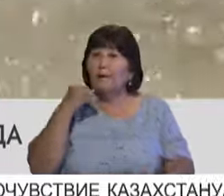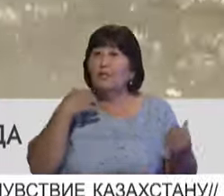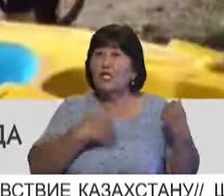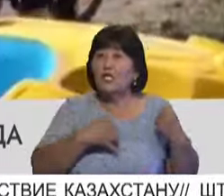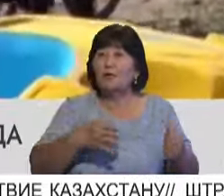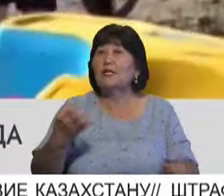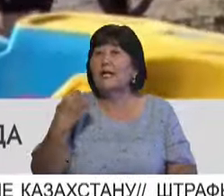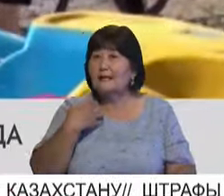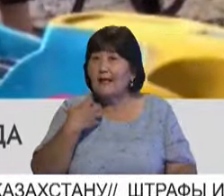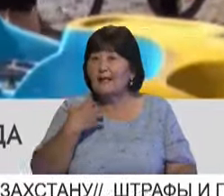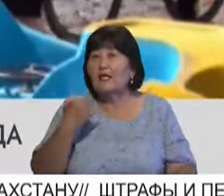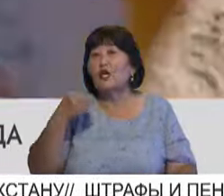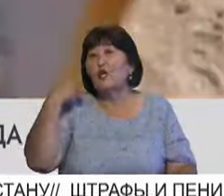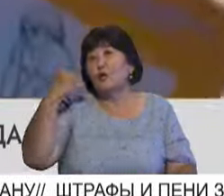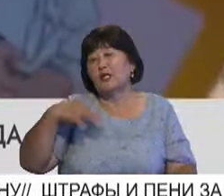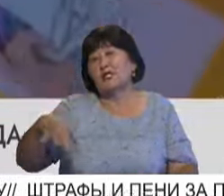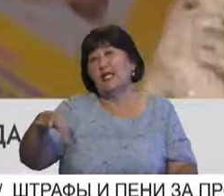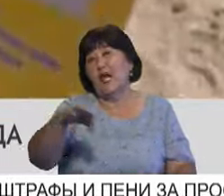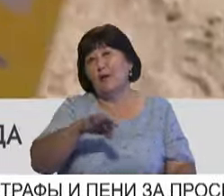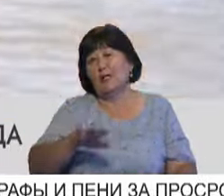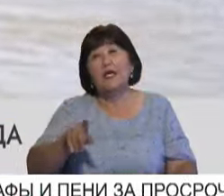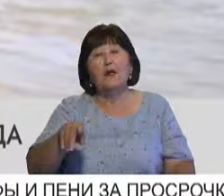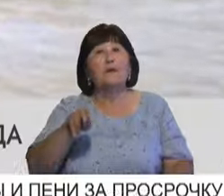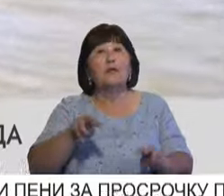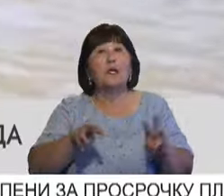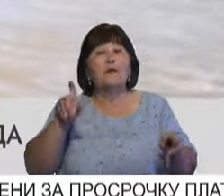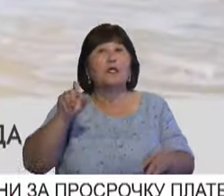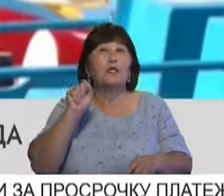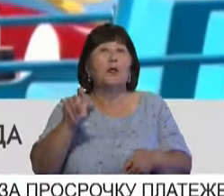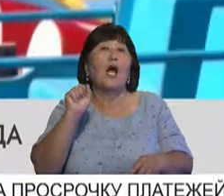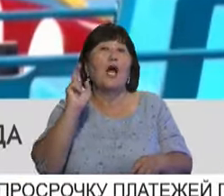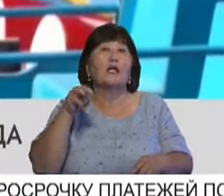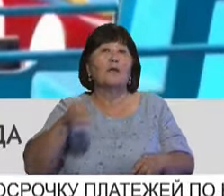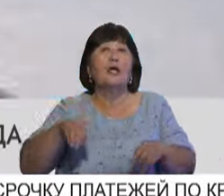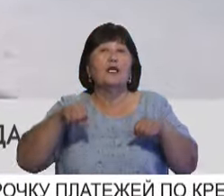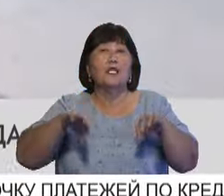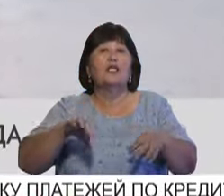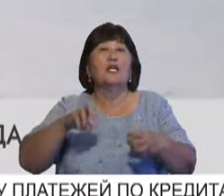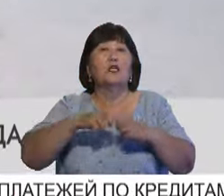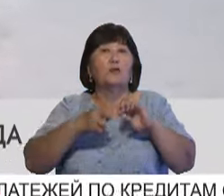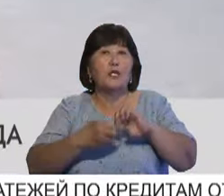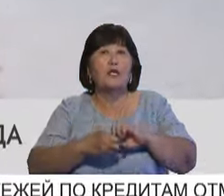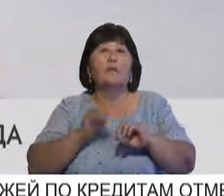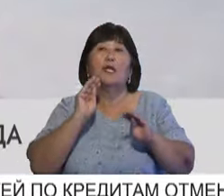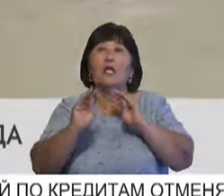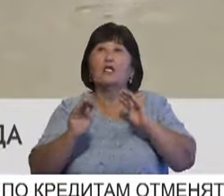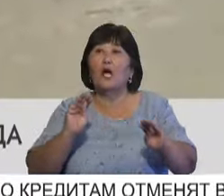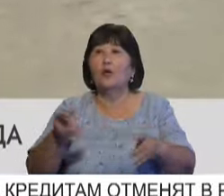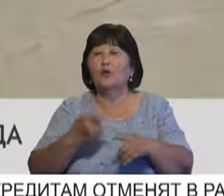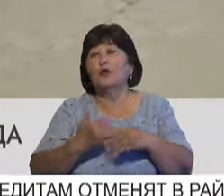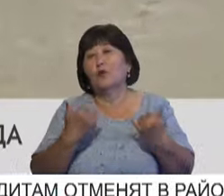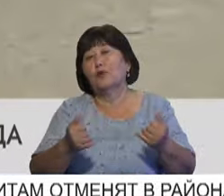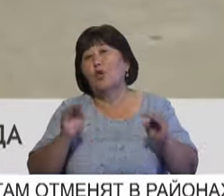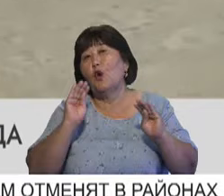жамбылской казлар денс и туркестанской областях премьер-министр поручил акимата решить проблему благоустройства инженер сооружения